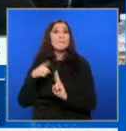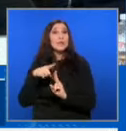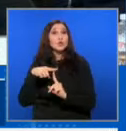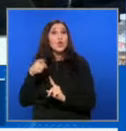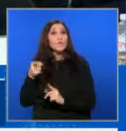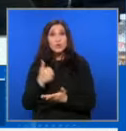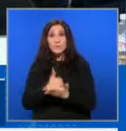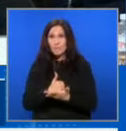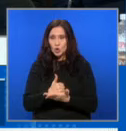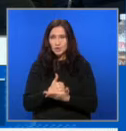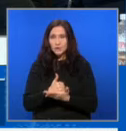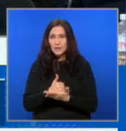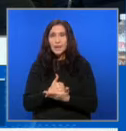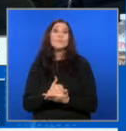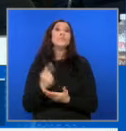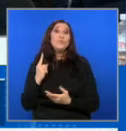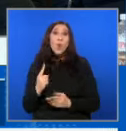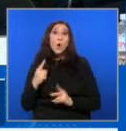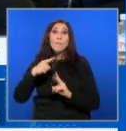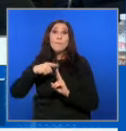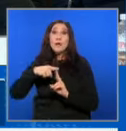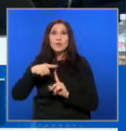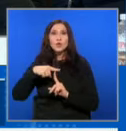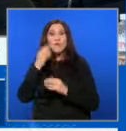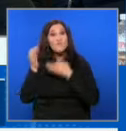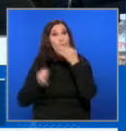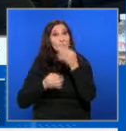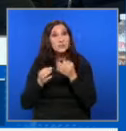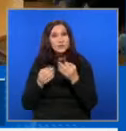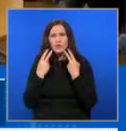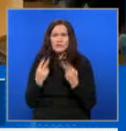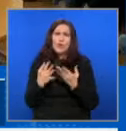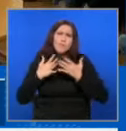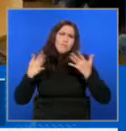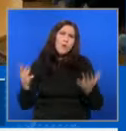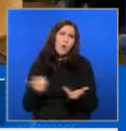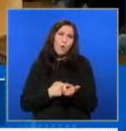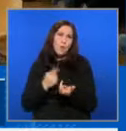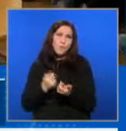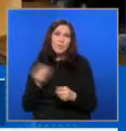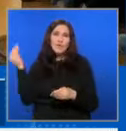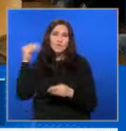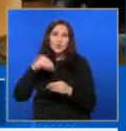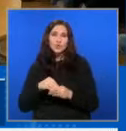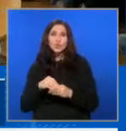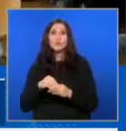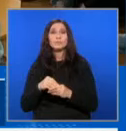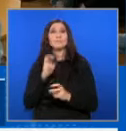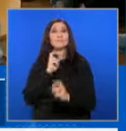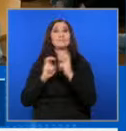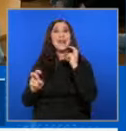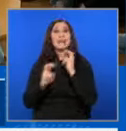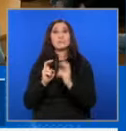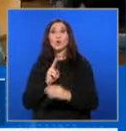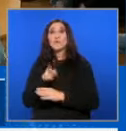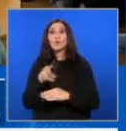този пост. Но, така или иначе, Петър Тодоров обясни, че е виждал много пъти, включително през транспортния вход на